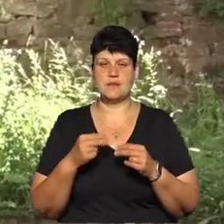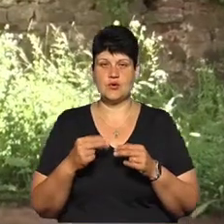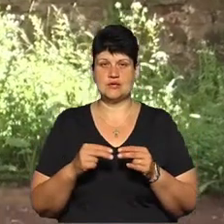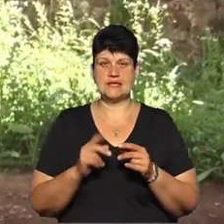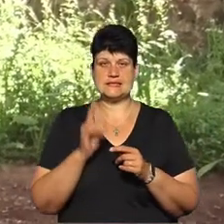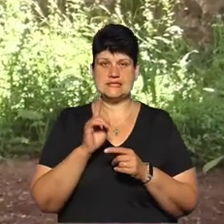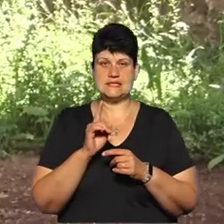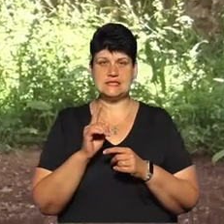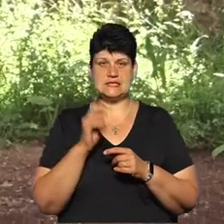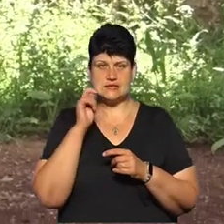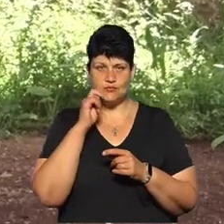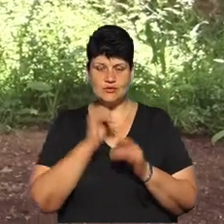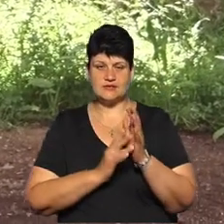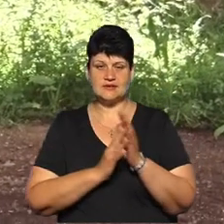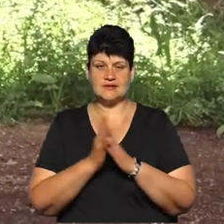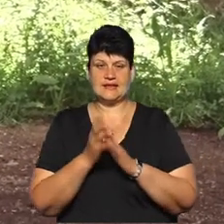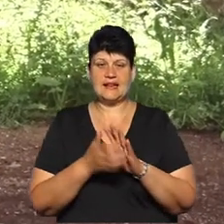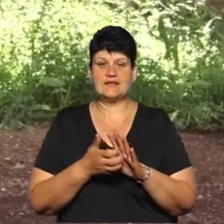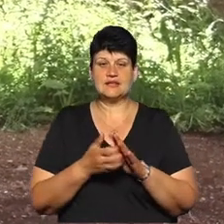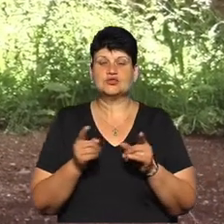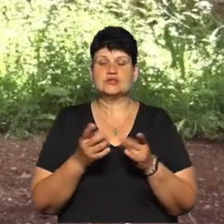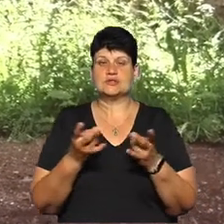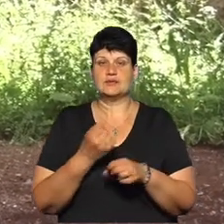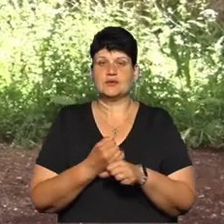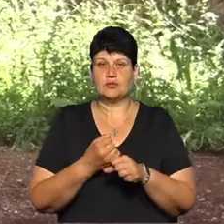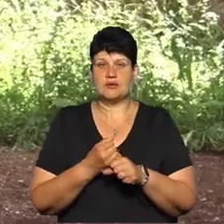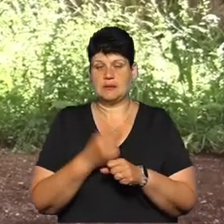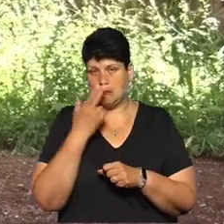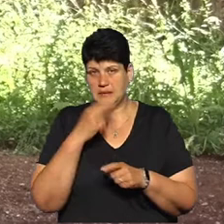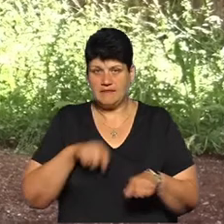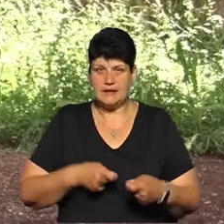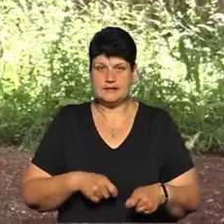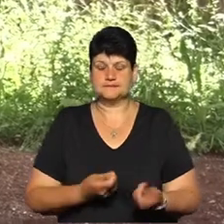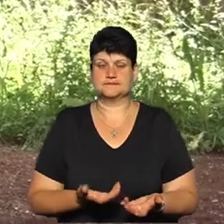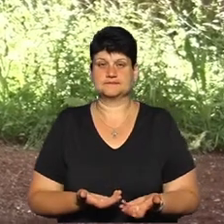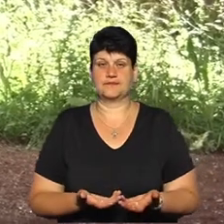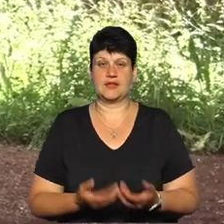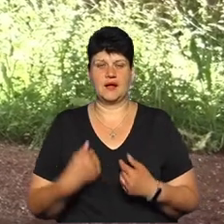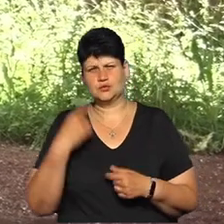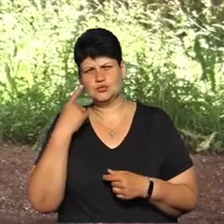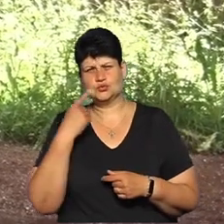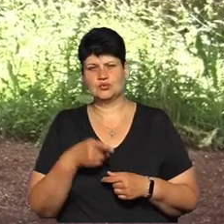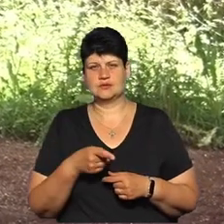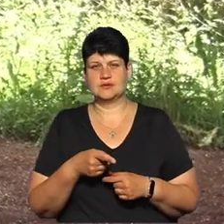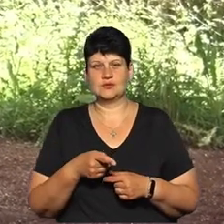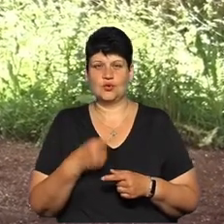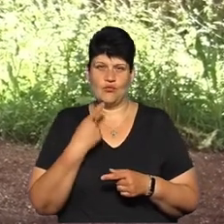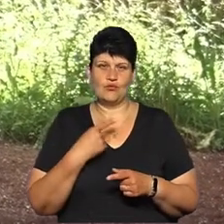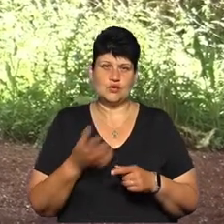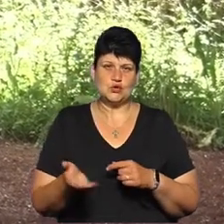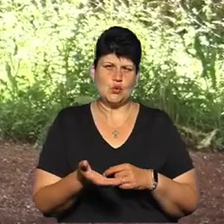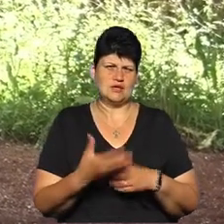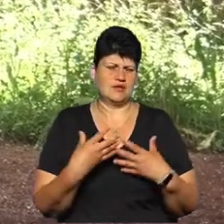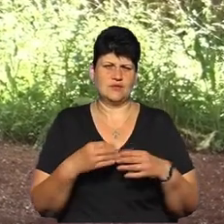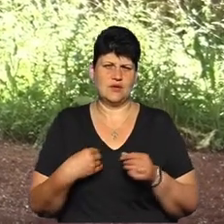Не вистачає, треба щось робити. Привикли в землі ковирятися. А тут, думали, хазяїв каже, скосіть цю траву та і все. А